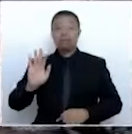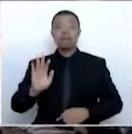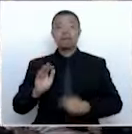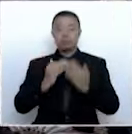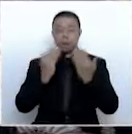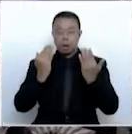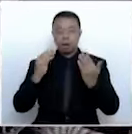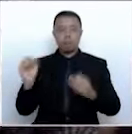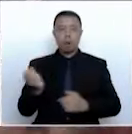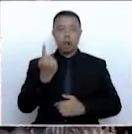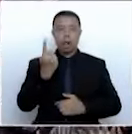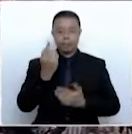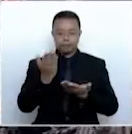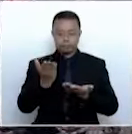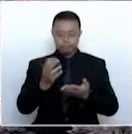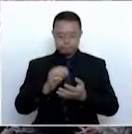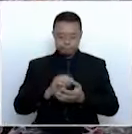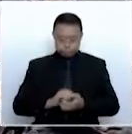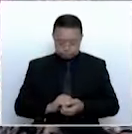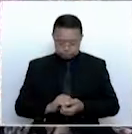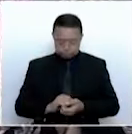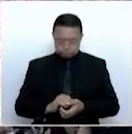Berdoa dimulai.